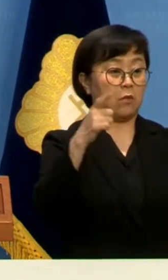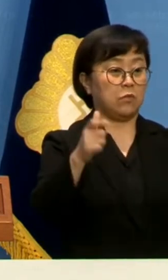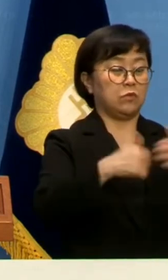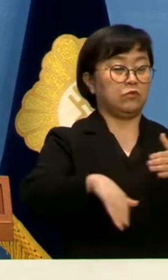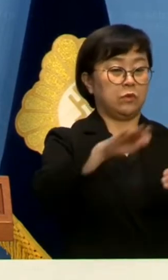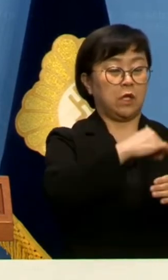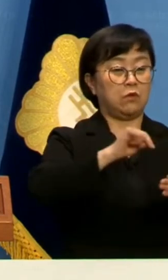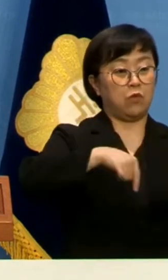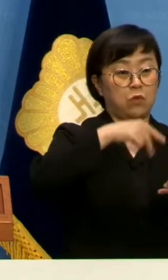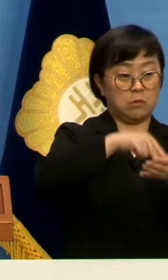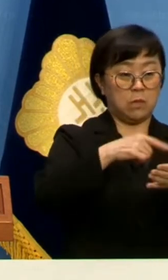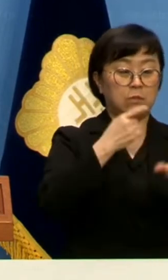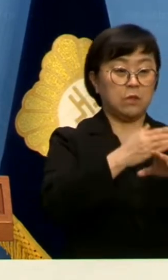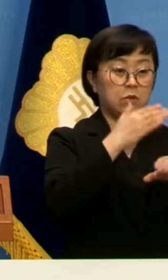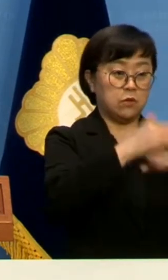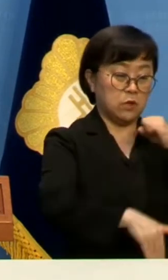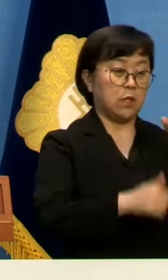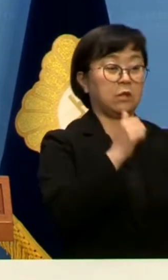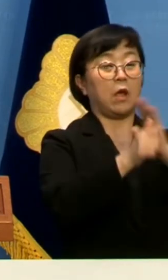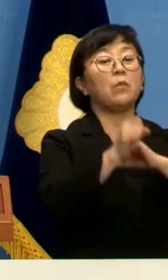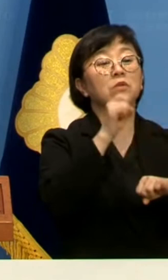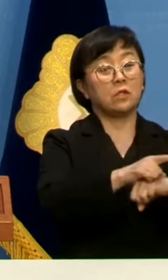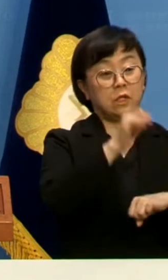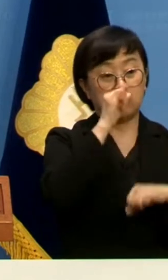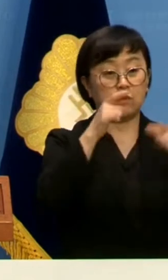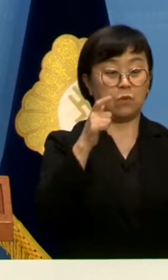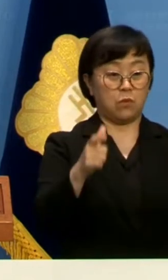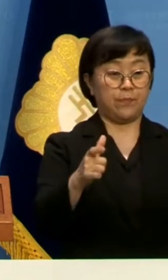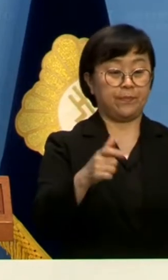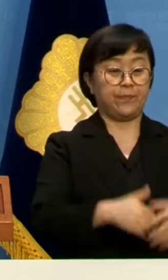우리나라 독립과 민주주의의 상징과도 같은 곳입니다.